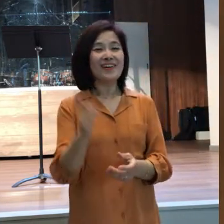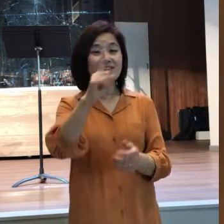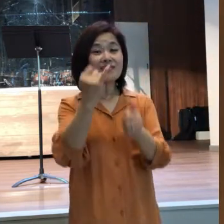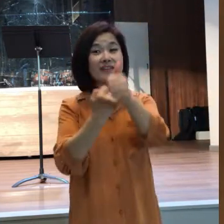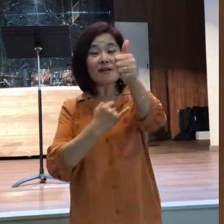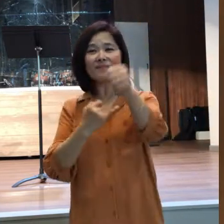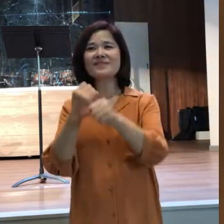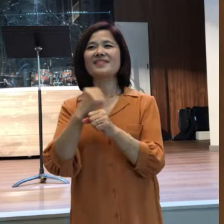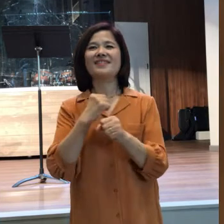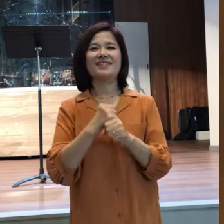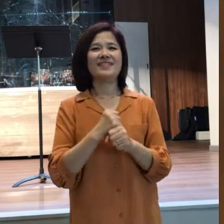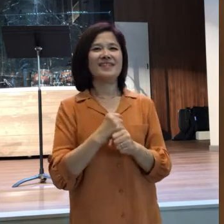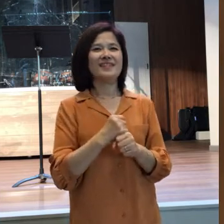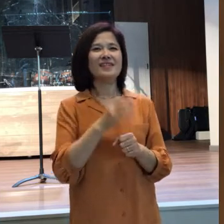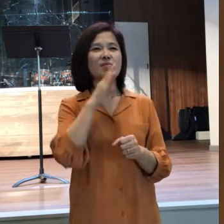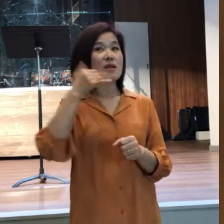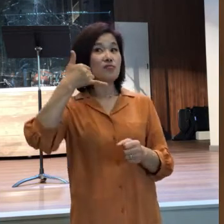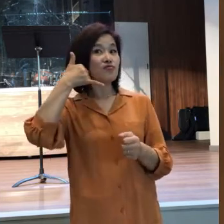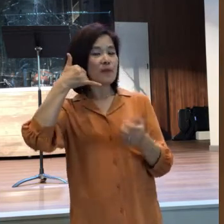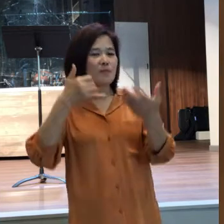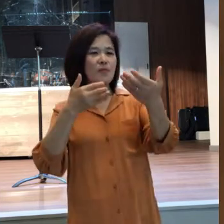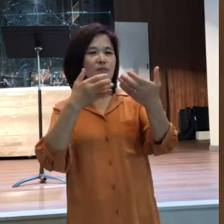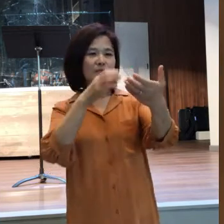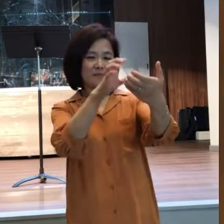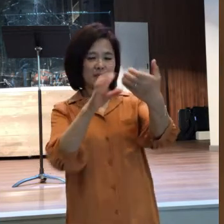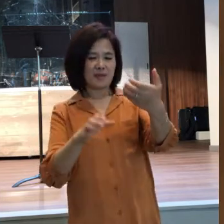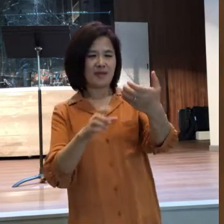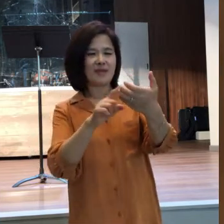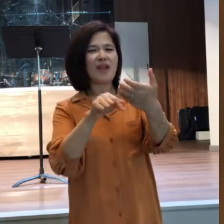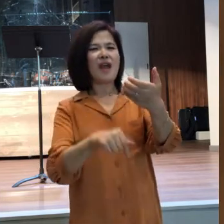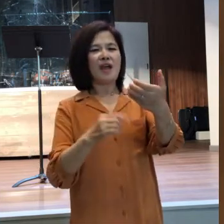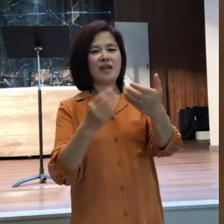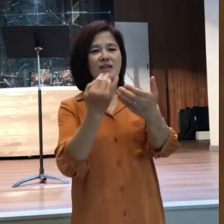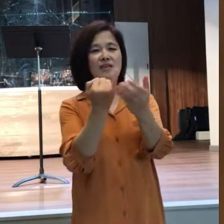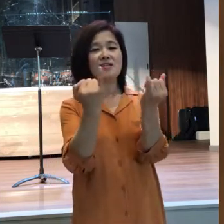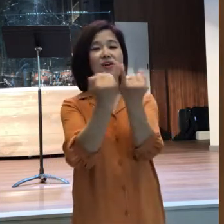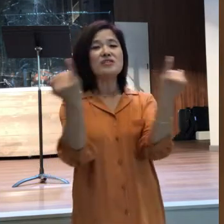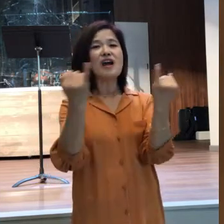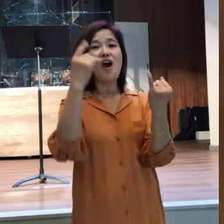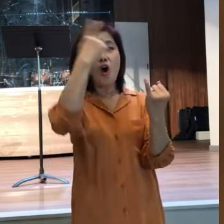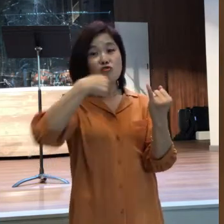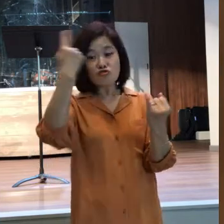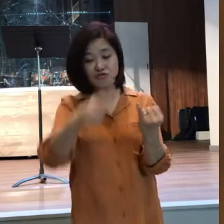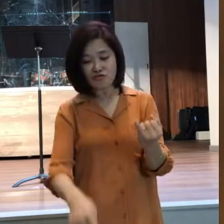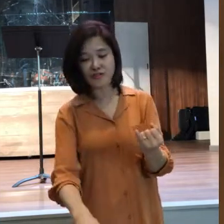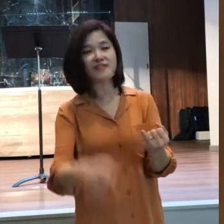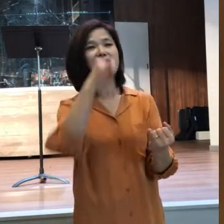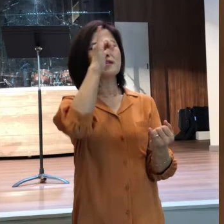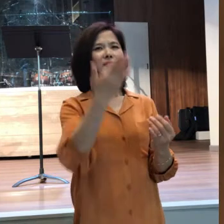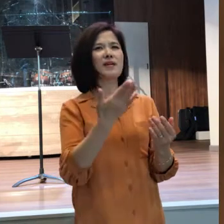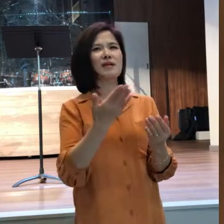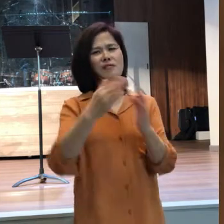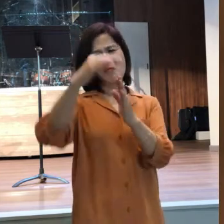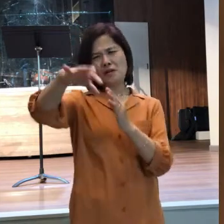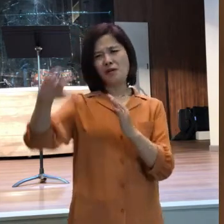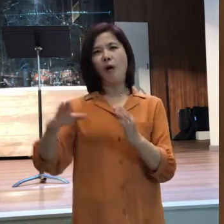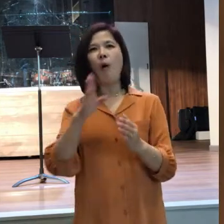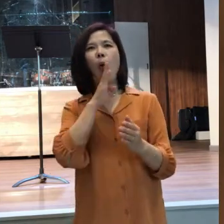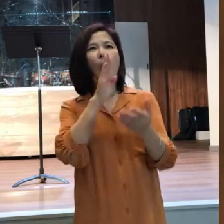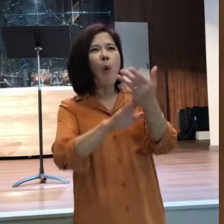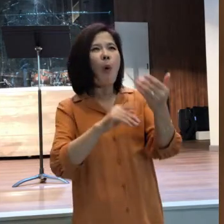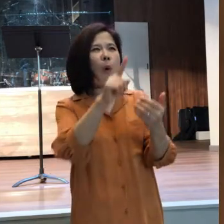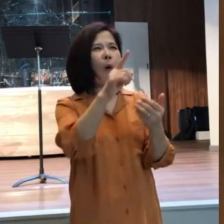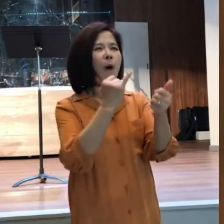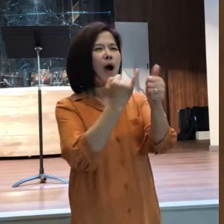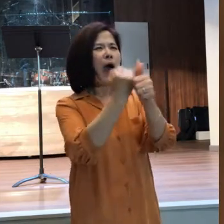어떤 남자가 그 휴대폰 배경화면에 아내 얼굴을 탁 담고 다니는 거야. 그러니까 주위에서 야